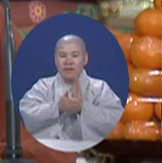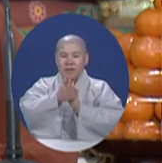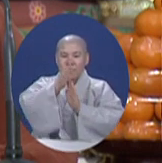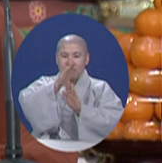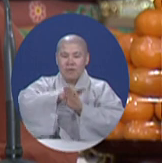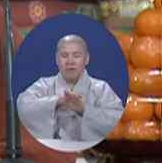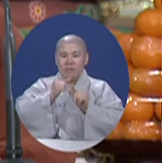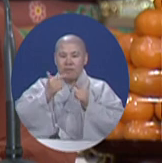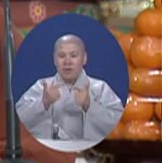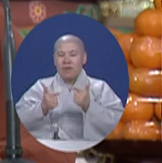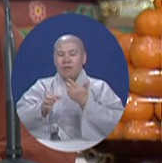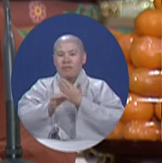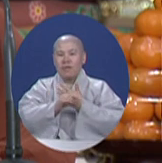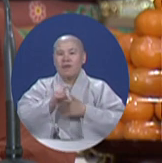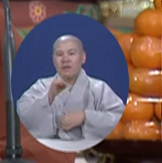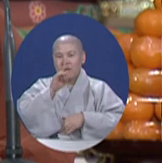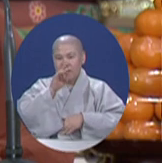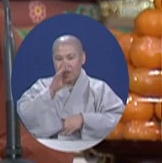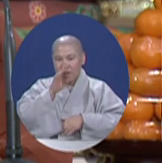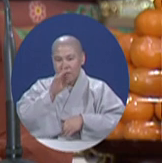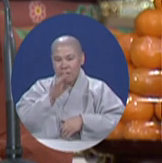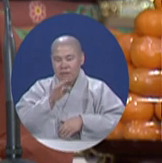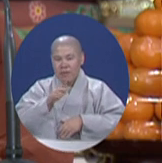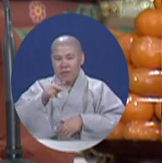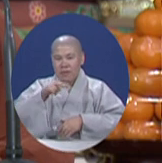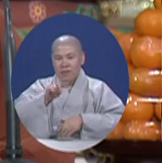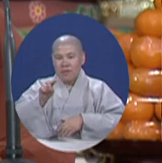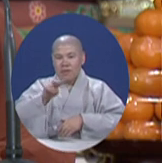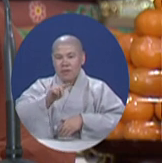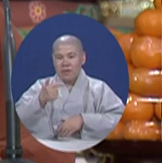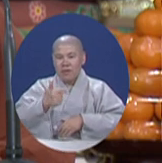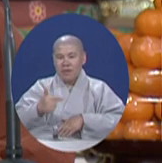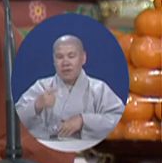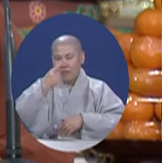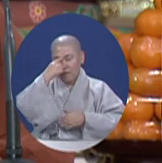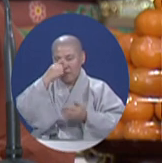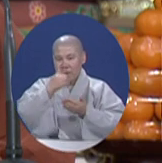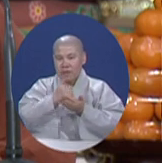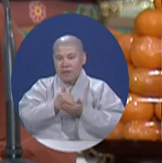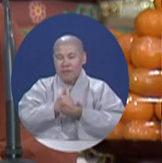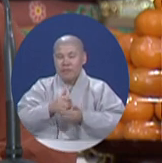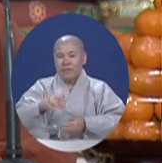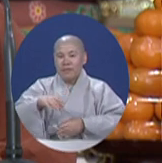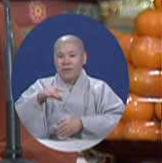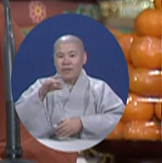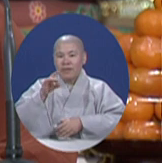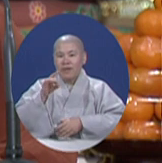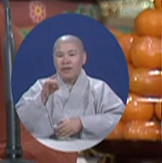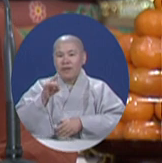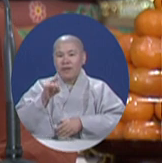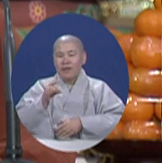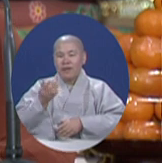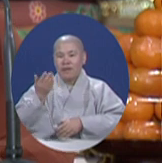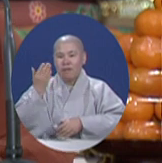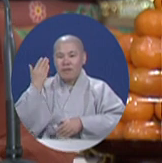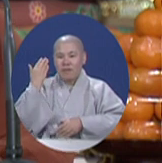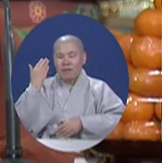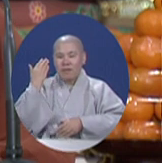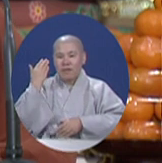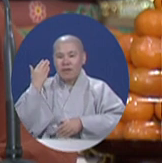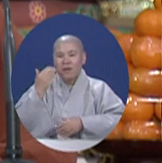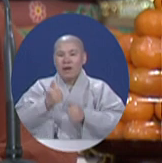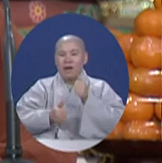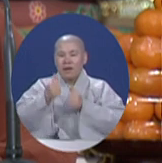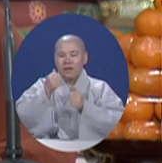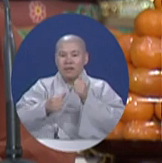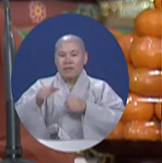아니면 도저히 안 되는 거예요. 서산 스님 같은 분도 처음에 과거에 낙방하고